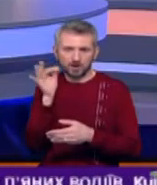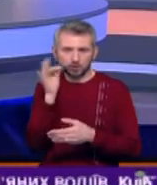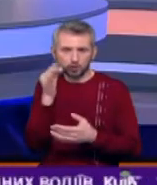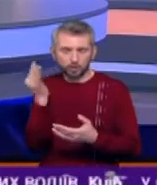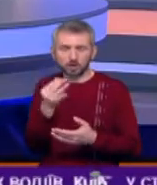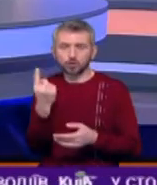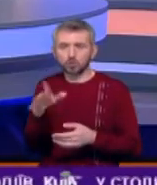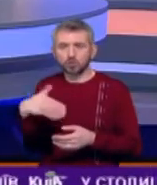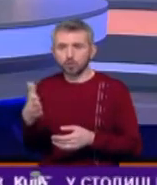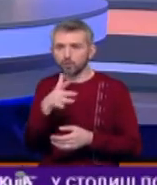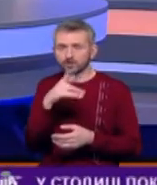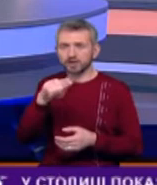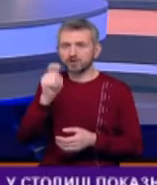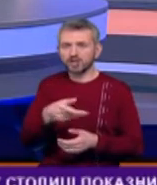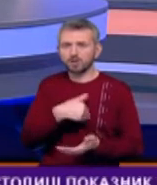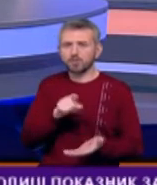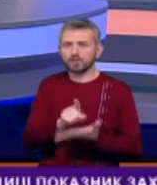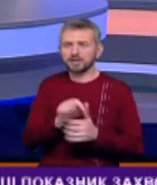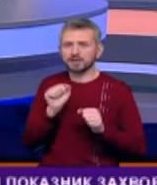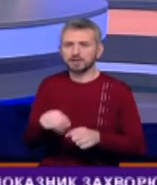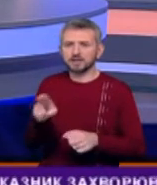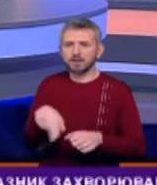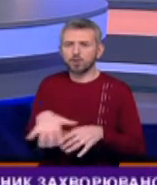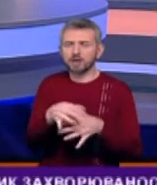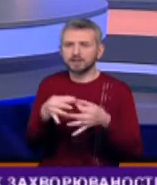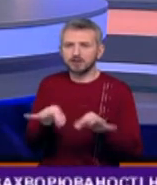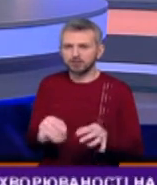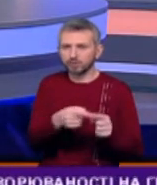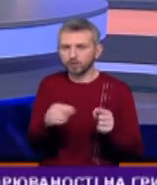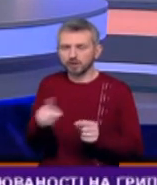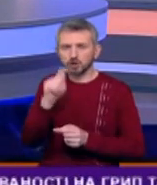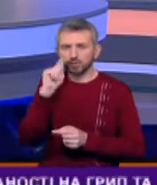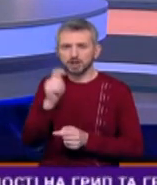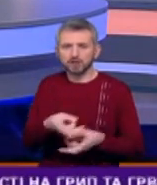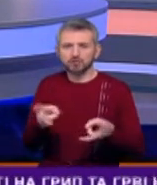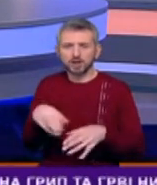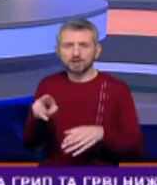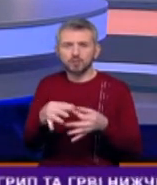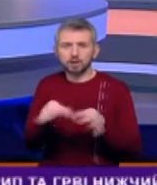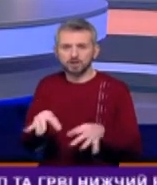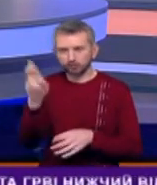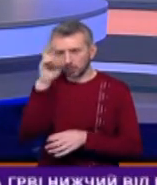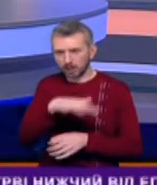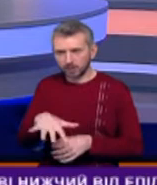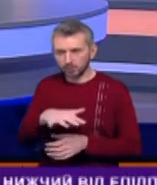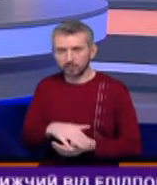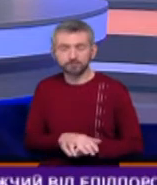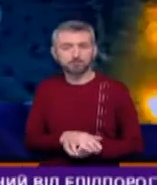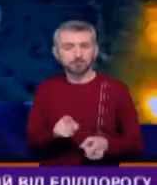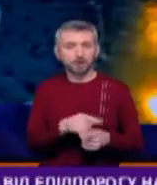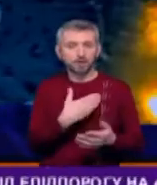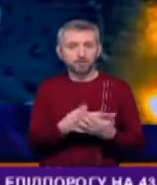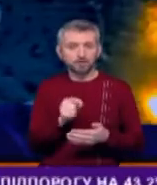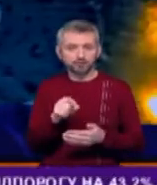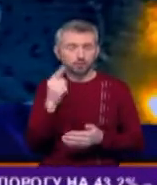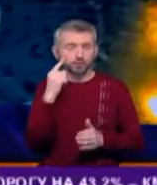в час війни ми повинні захистити демократичні процеси, щоб Україна залишалася все-таки демократичною. демократичною країною. Пане Остапе, пане Василю, так в цьому розумінні